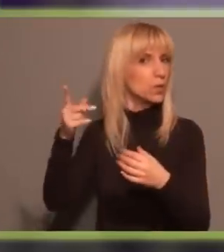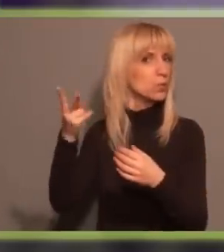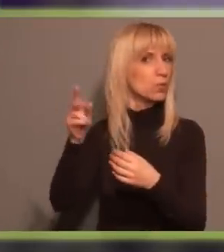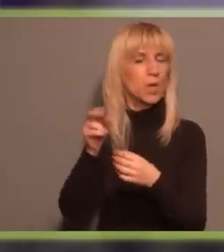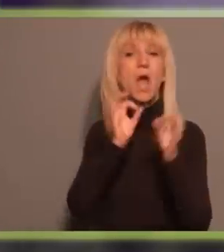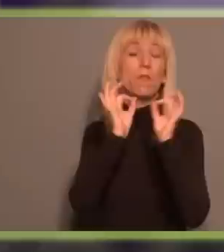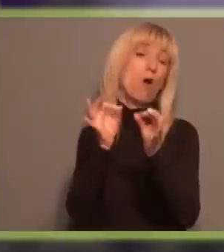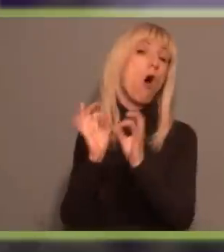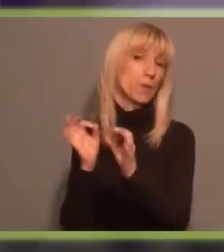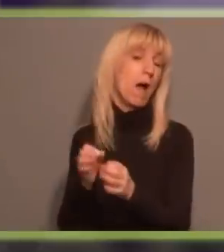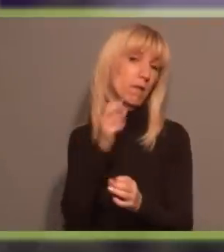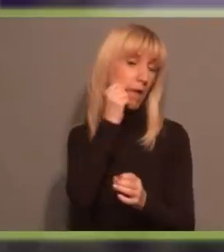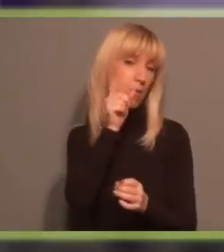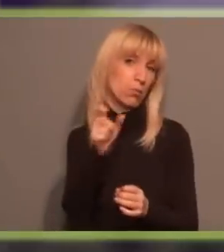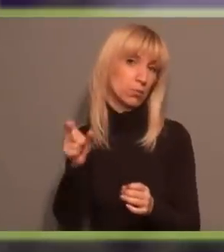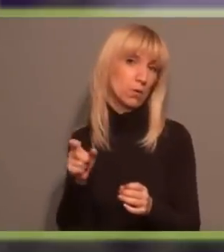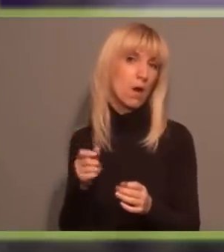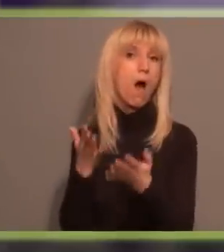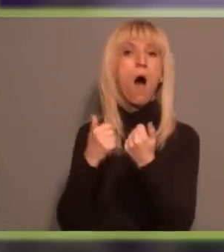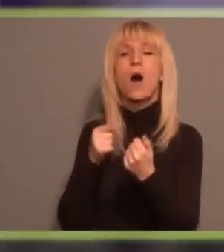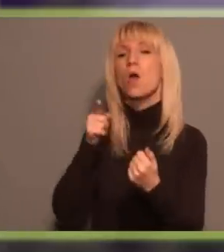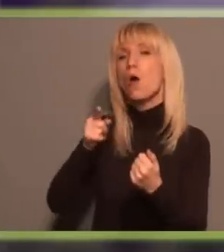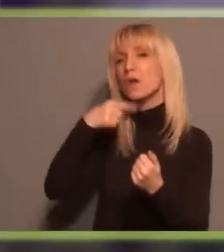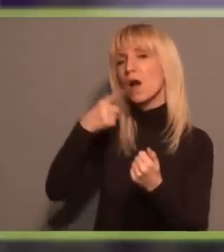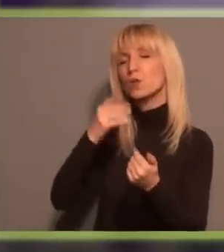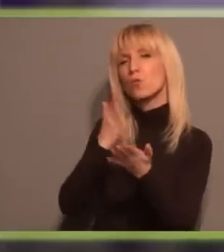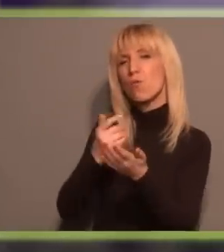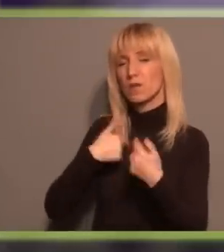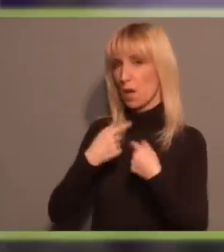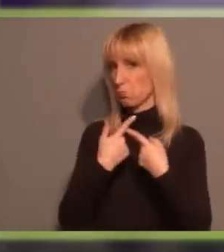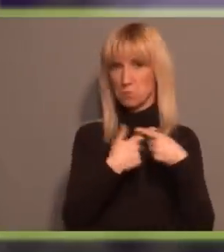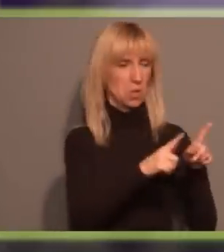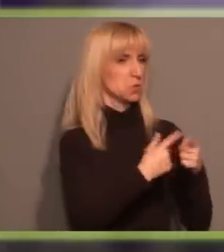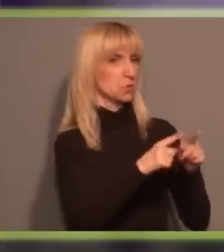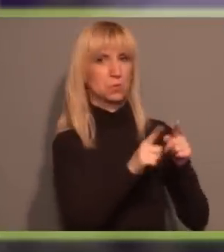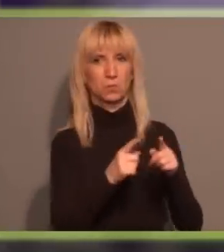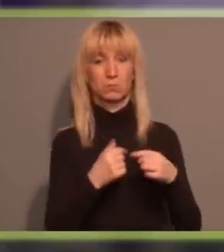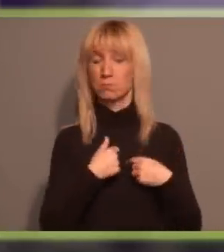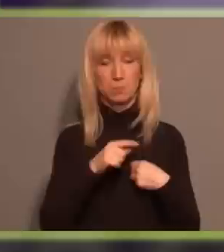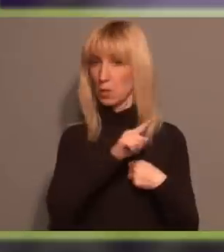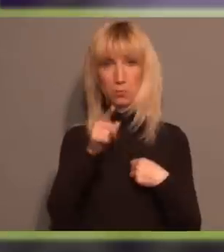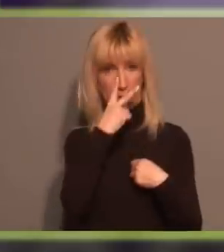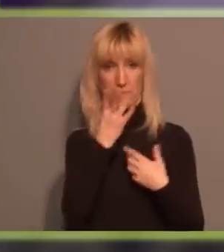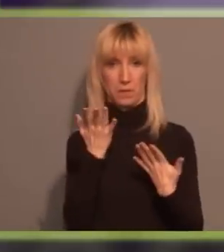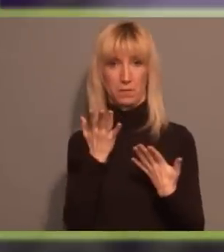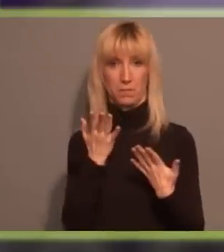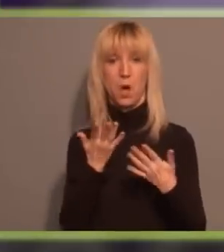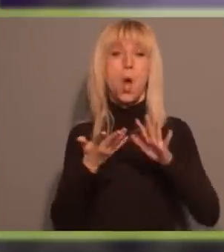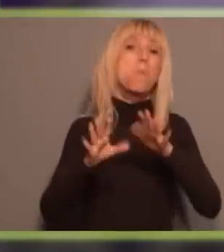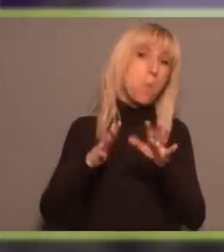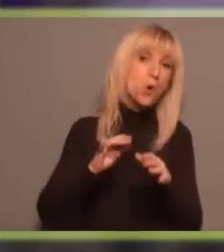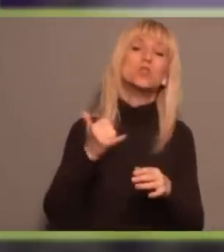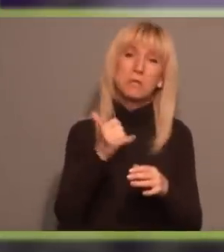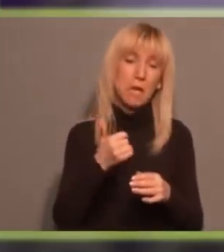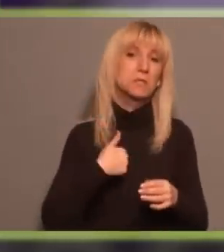Mislim, normalne lude. Ali uvek su rekli kao da sam različita i ja to ne vidim. Ja vidim kao,